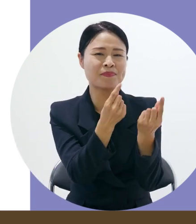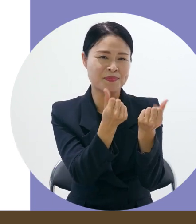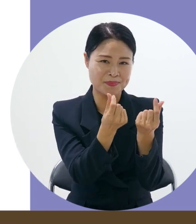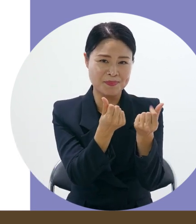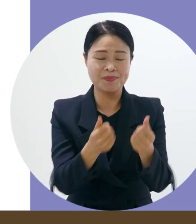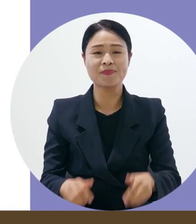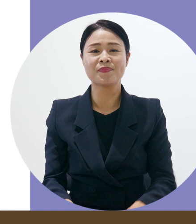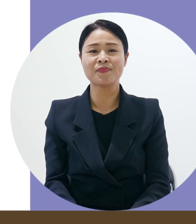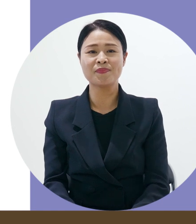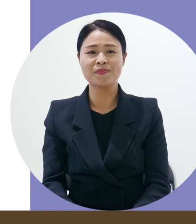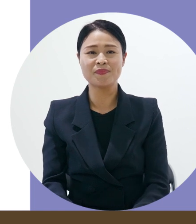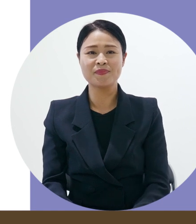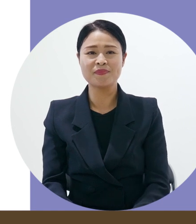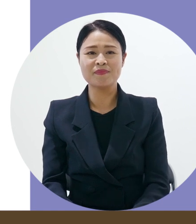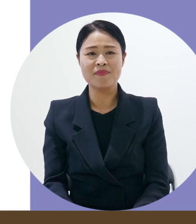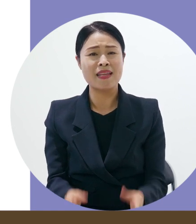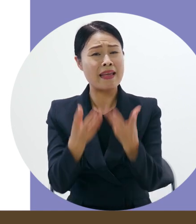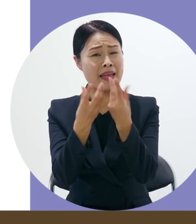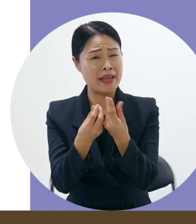것을 말합니다.